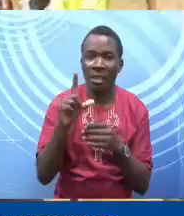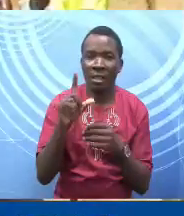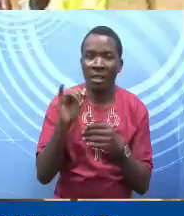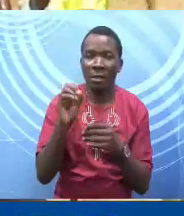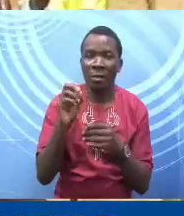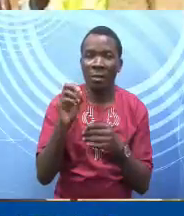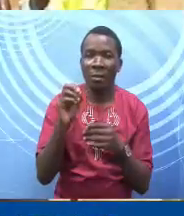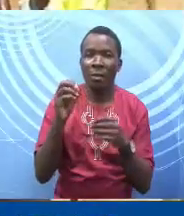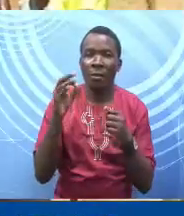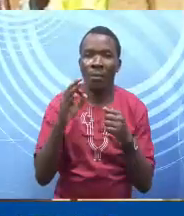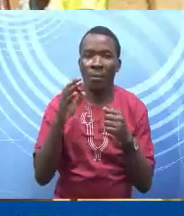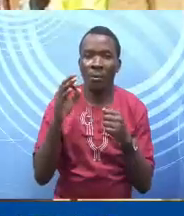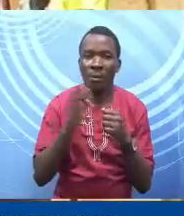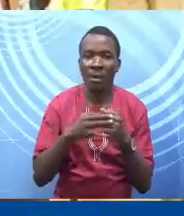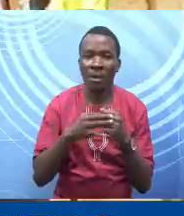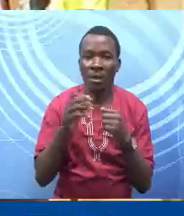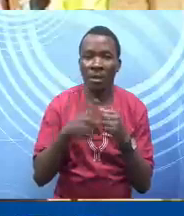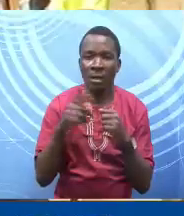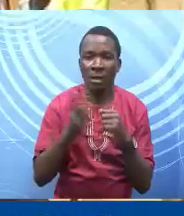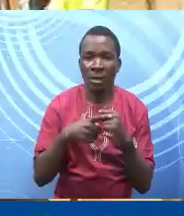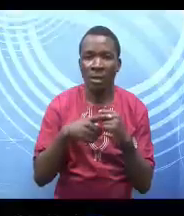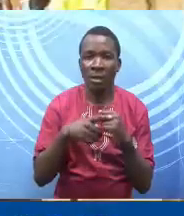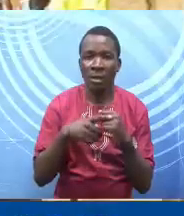876 twahawe z'abana